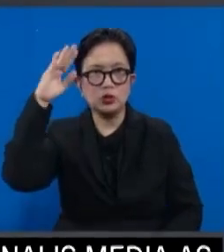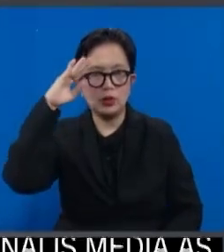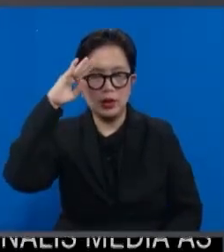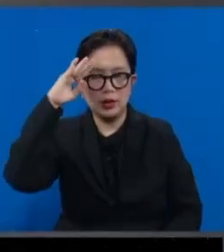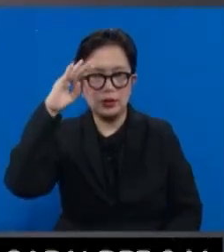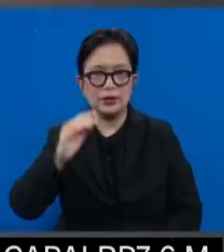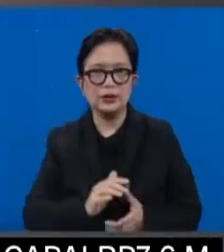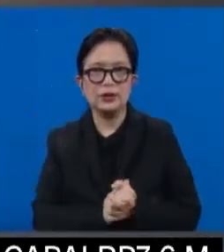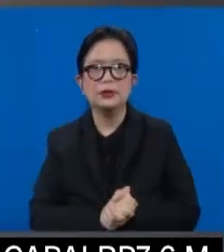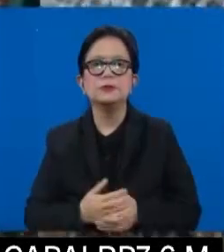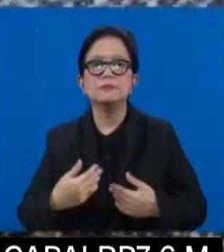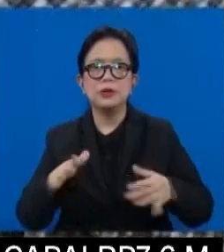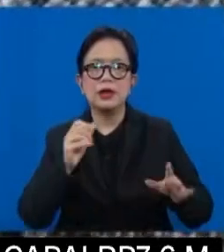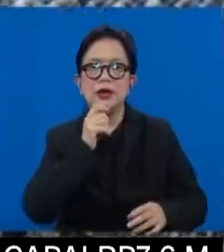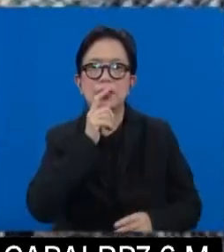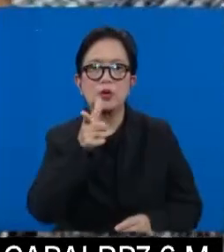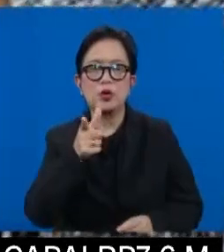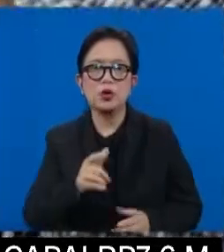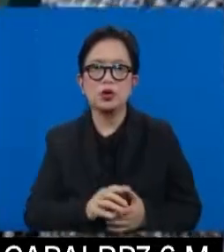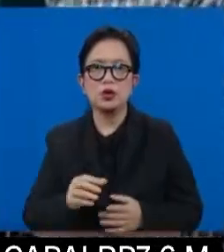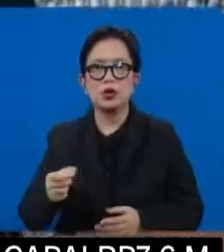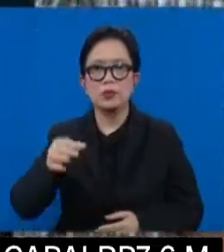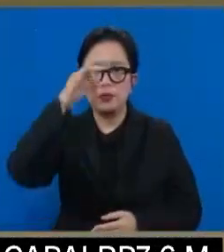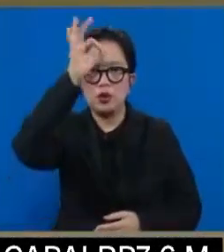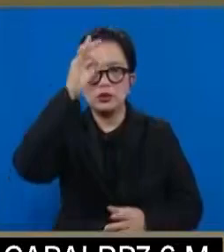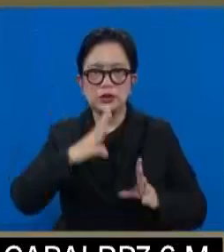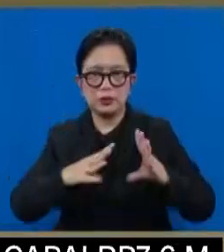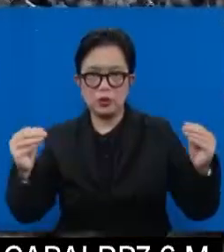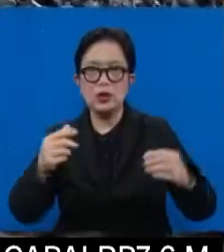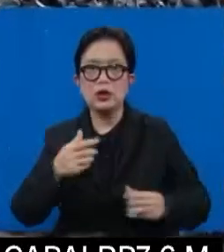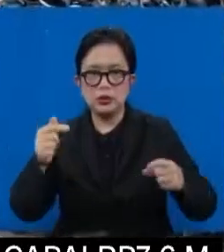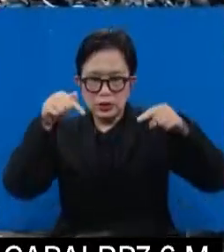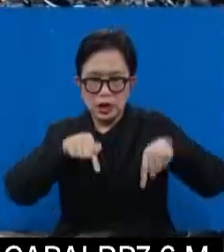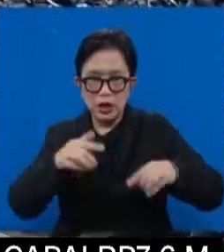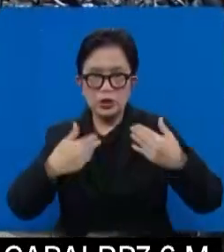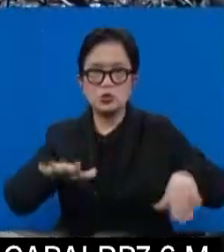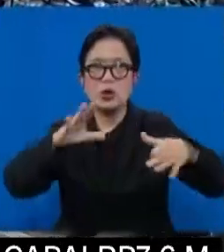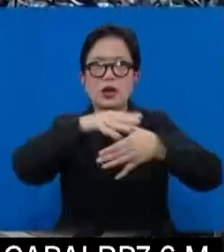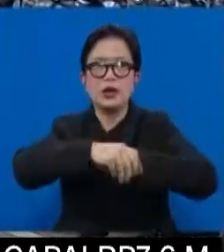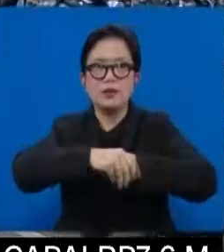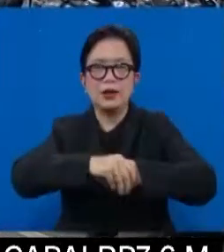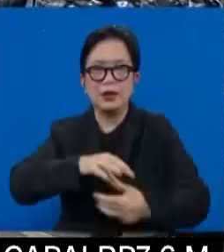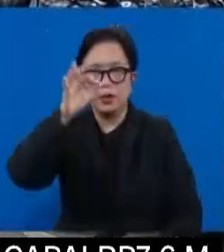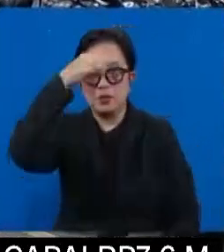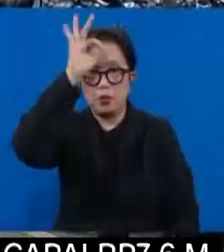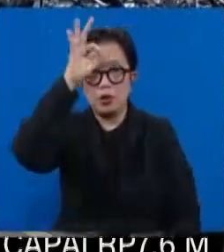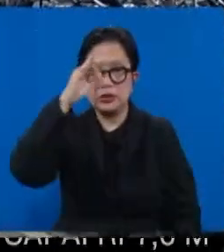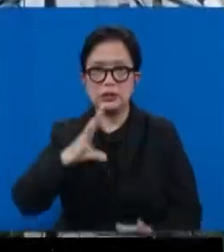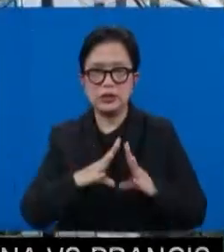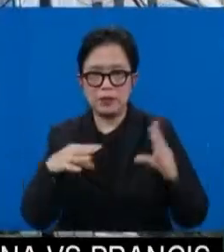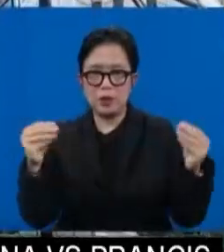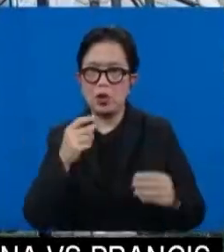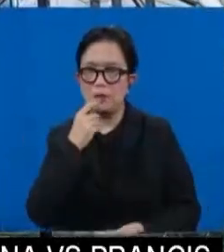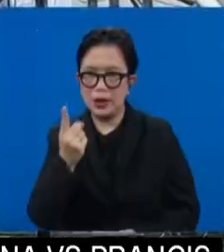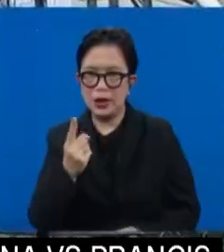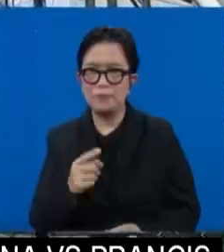Depok berujung damai. Hal itu disampaikan langsung oleh Kasat Reskrim Polres Metro Depok AKBP Yogen Herus Baruno di